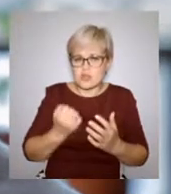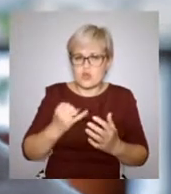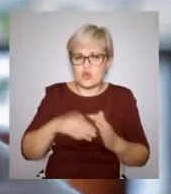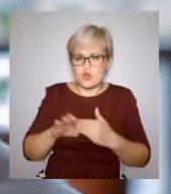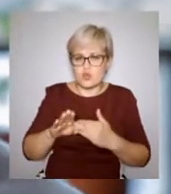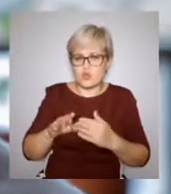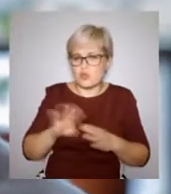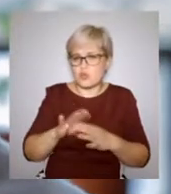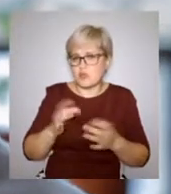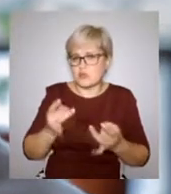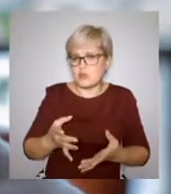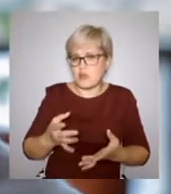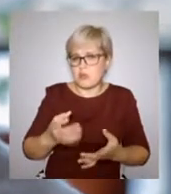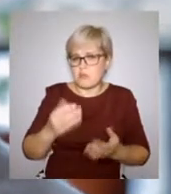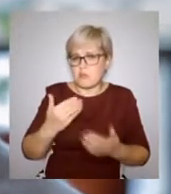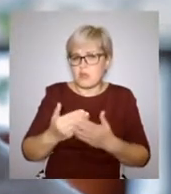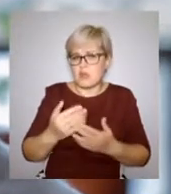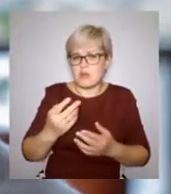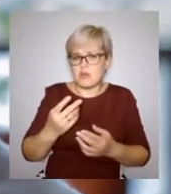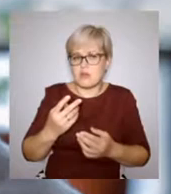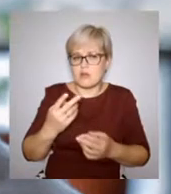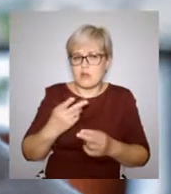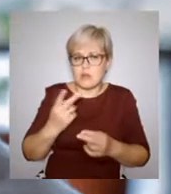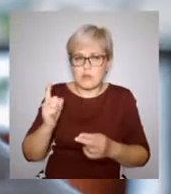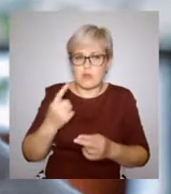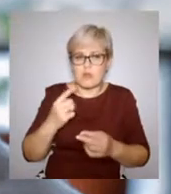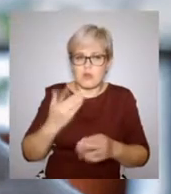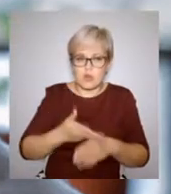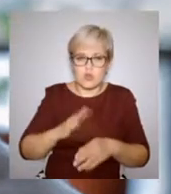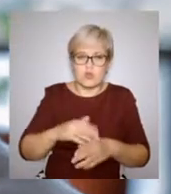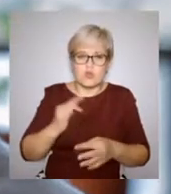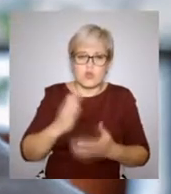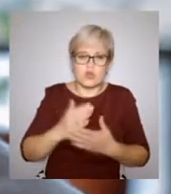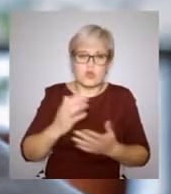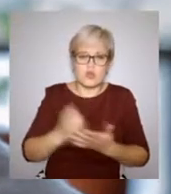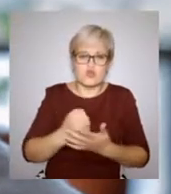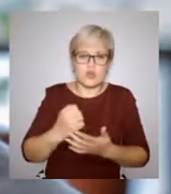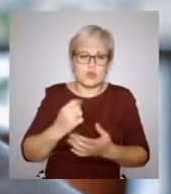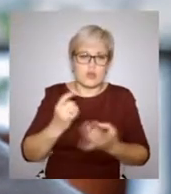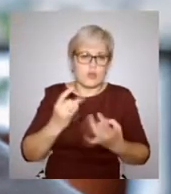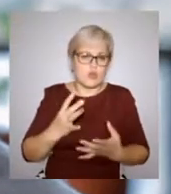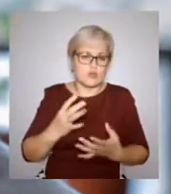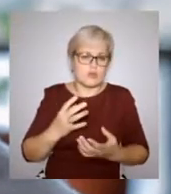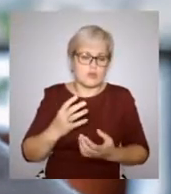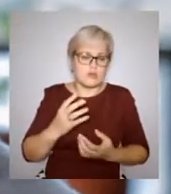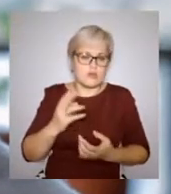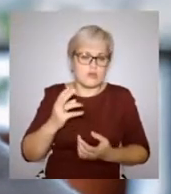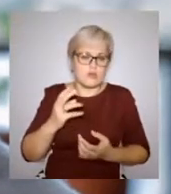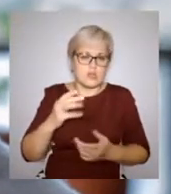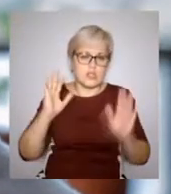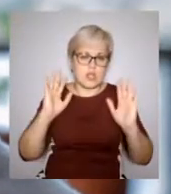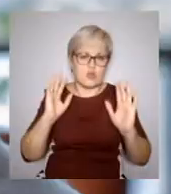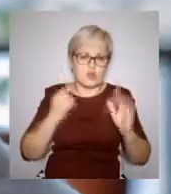я на самом деле люди в меня верят люди от меня ждут и вот и это будет слабость